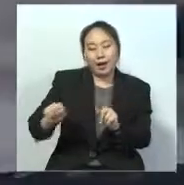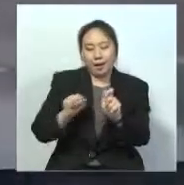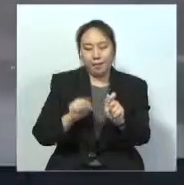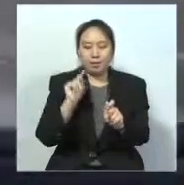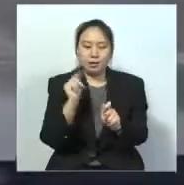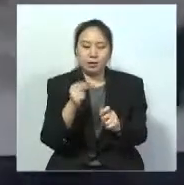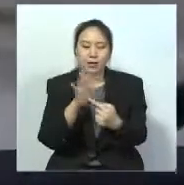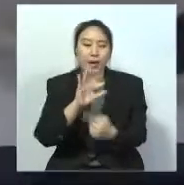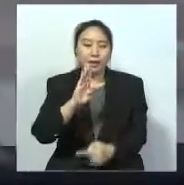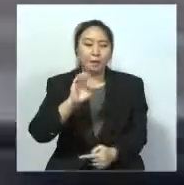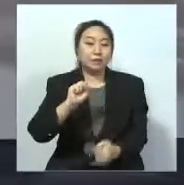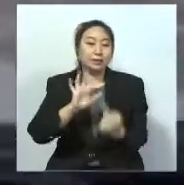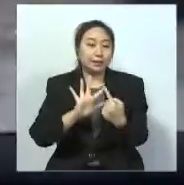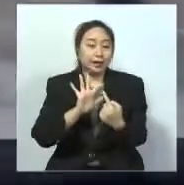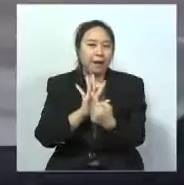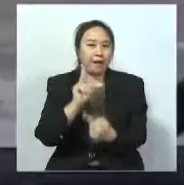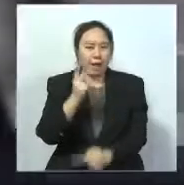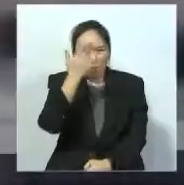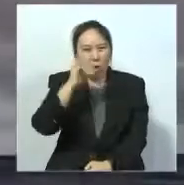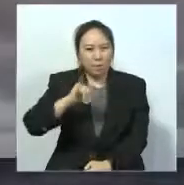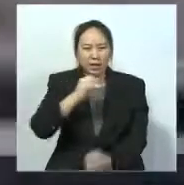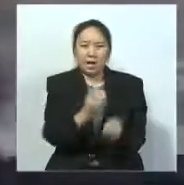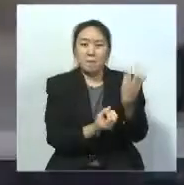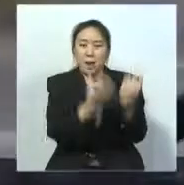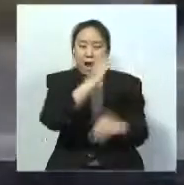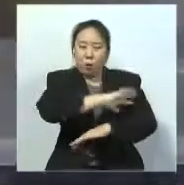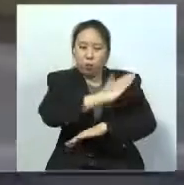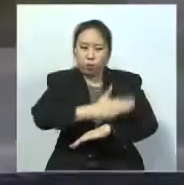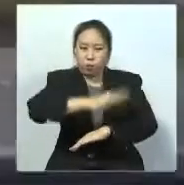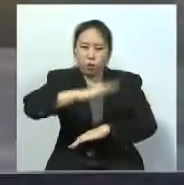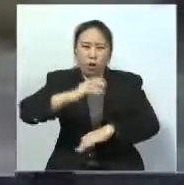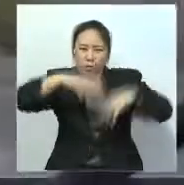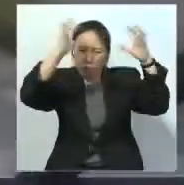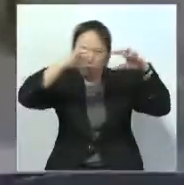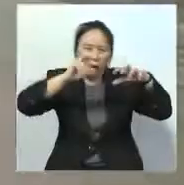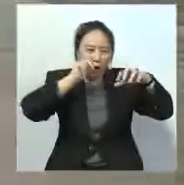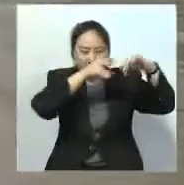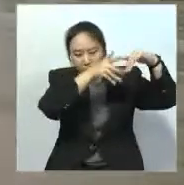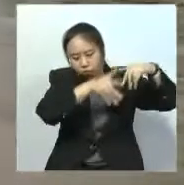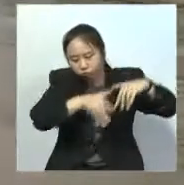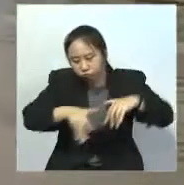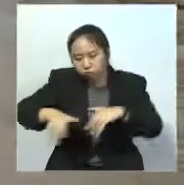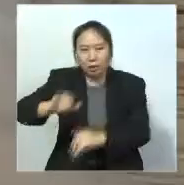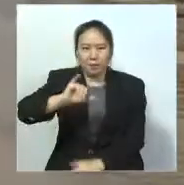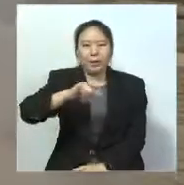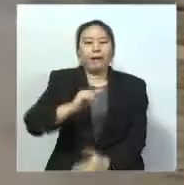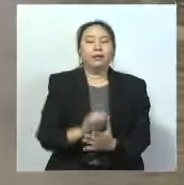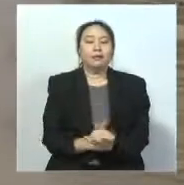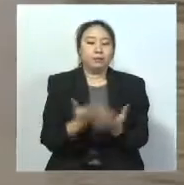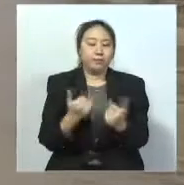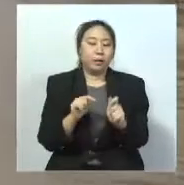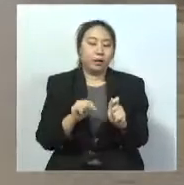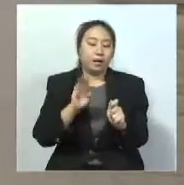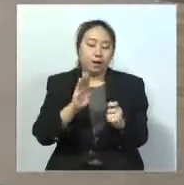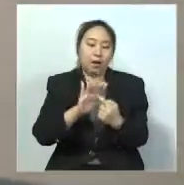เนื่องจากคาดว่าจะมีน้ําป่าไหลลงมาสมทบจากฝนที่ตกหนักต่อเนื่องครับ ส่วนที่อำเภอบางสะพานน้อยนะคะวัดปริ